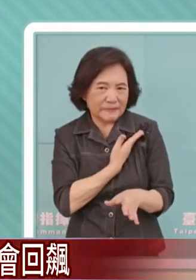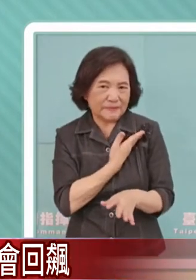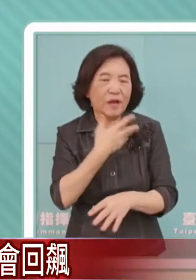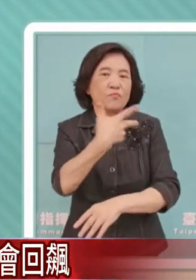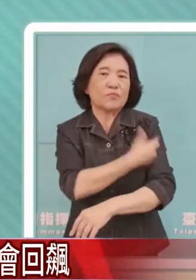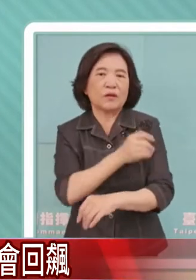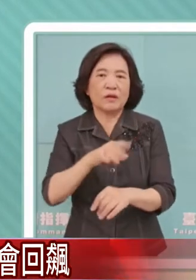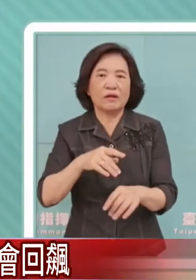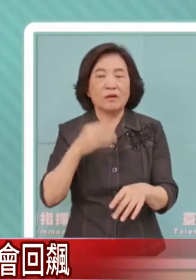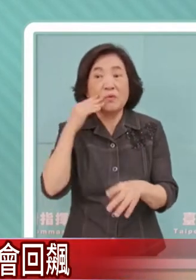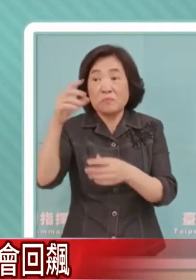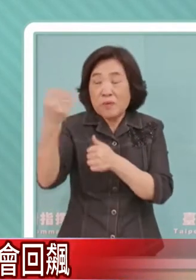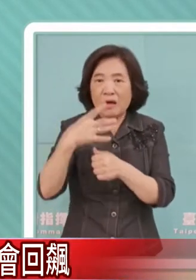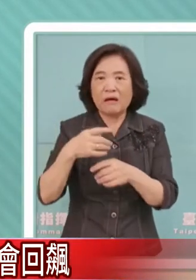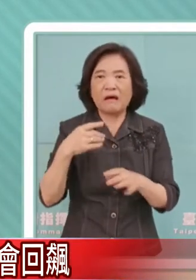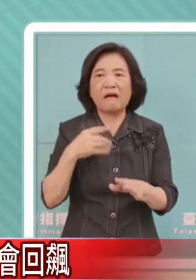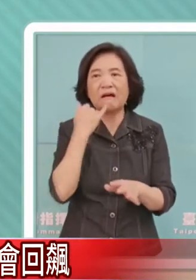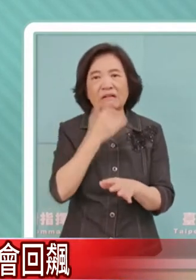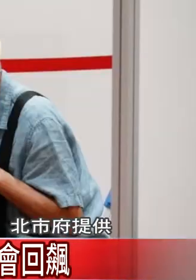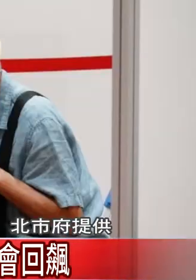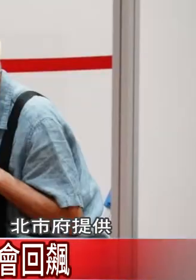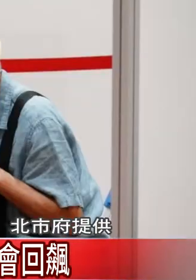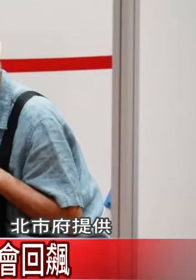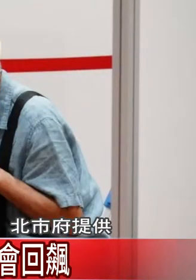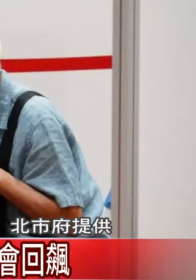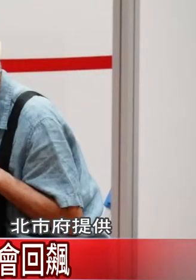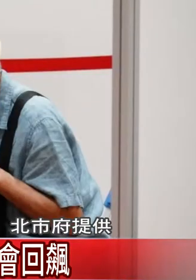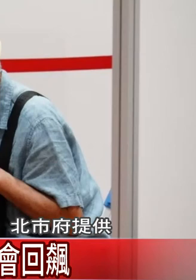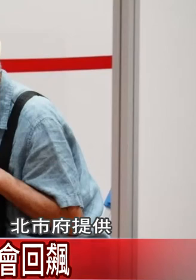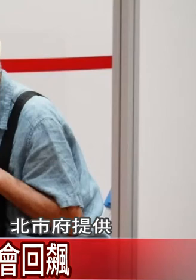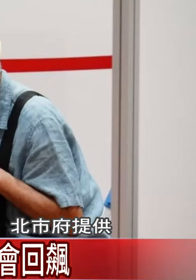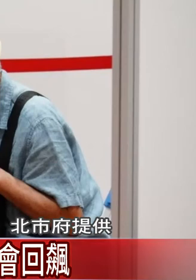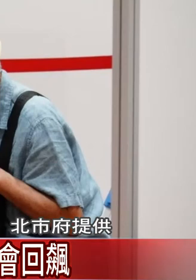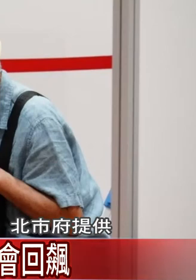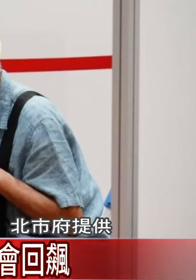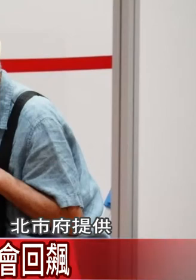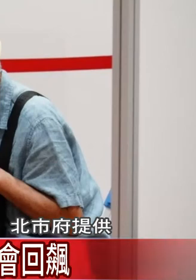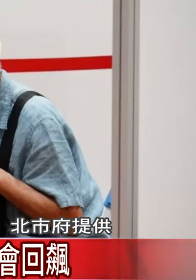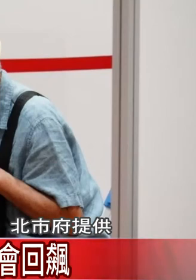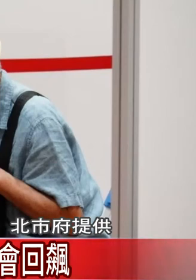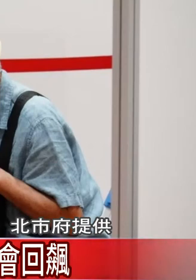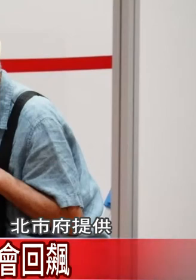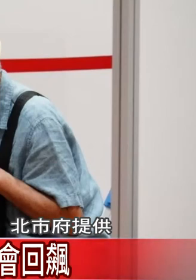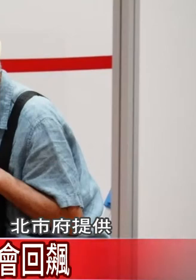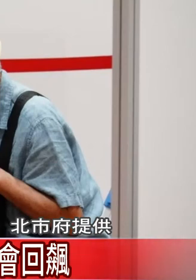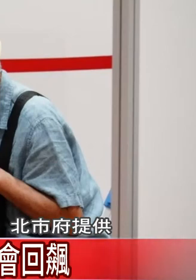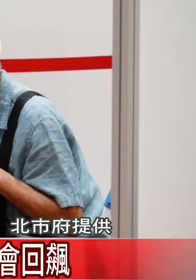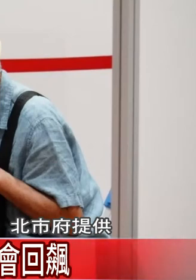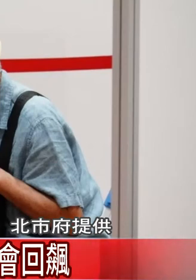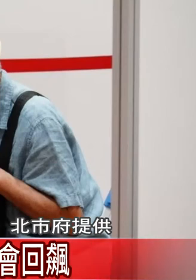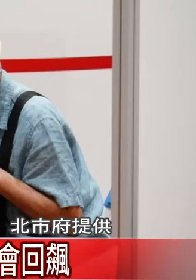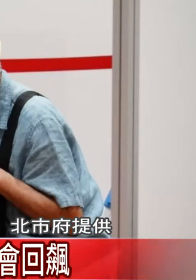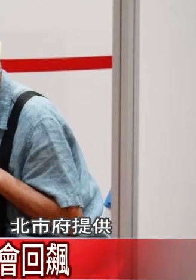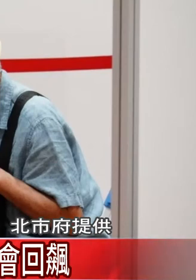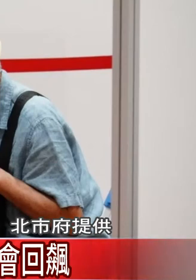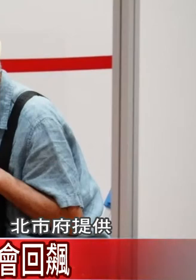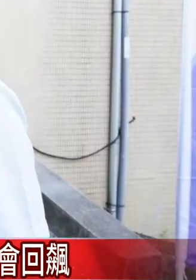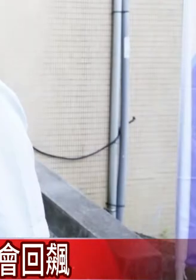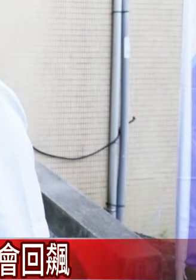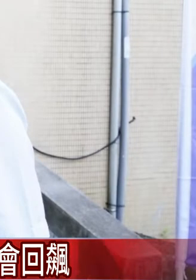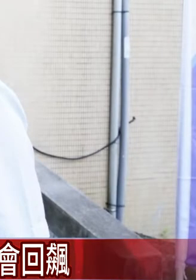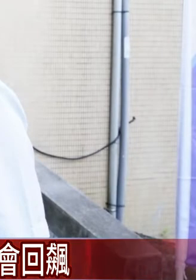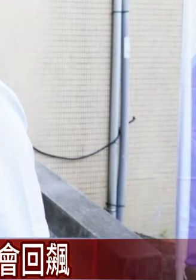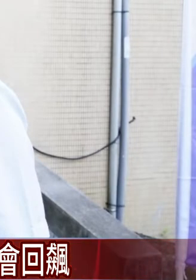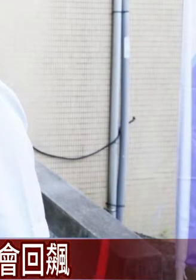跟我说哇，这疫苗到明年上半年才会来，那我就要算一算，哇，这还有6个月，那也许我就要转过头